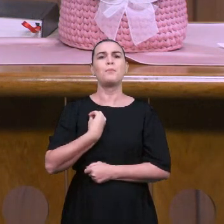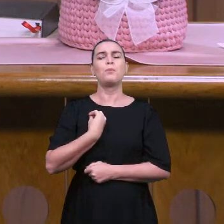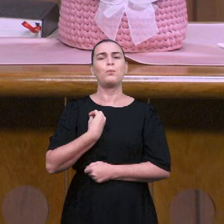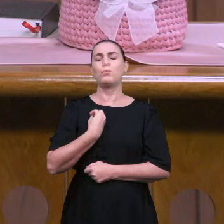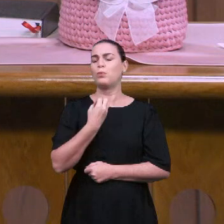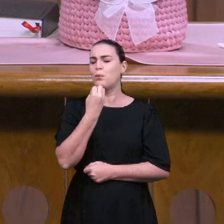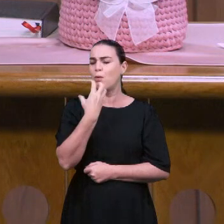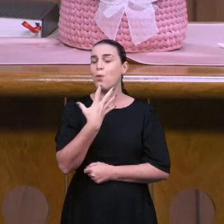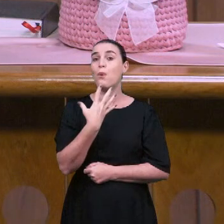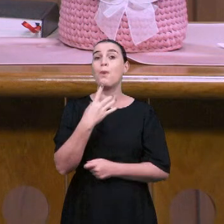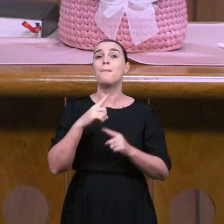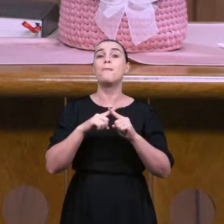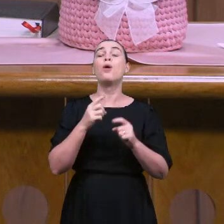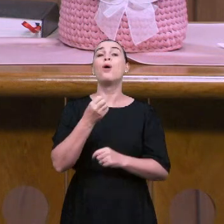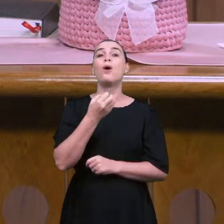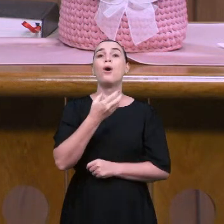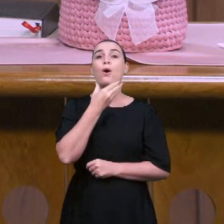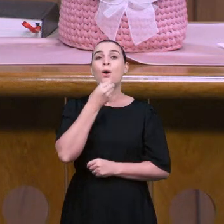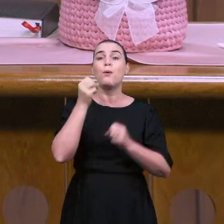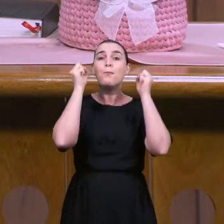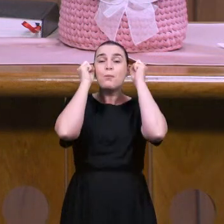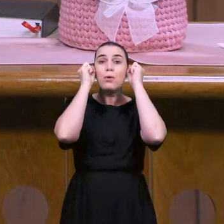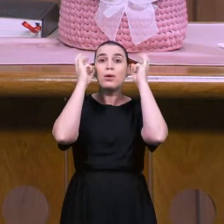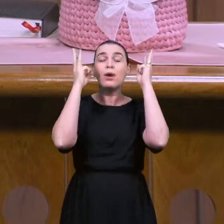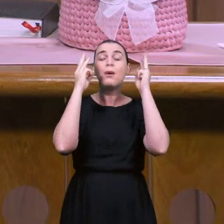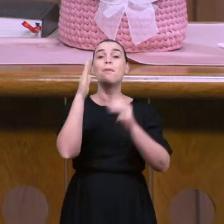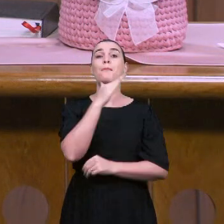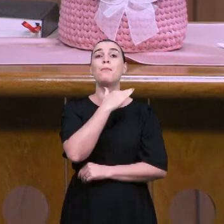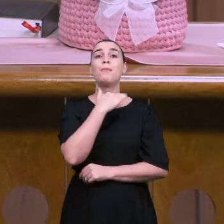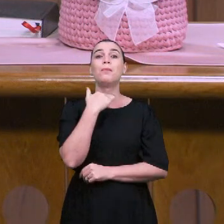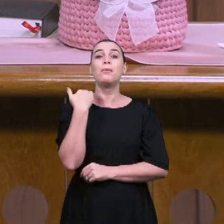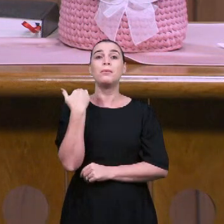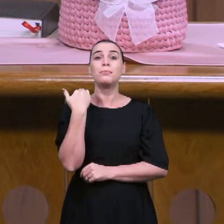vaut beaucoup. Il dit, Moïse meurt. Il dit,